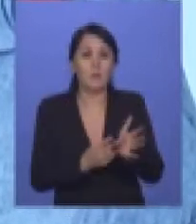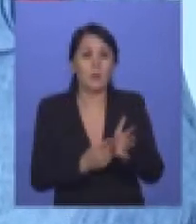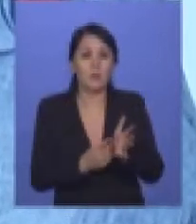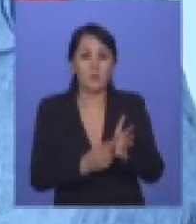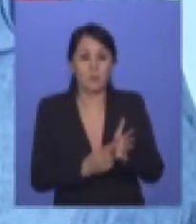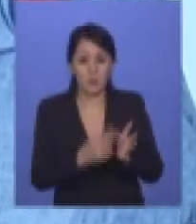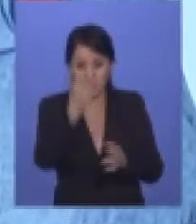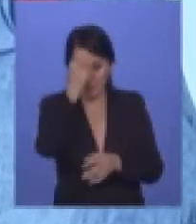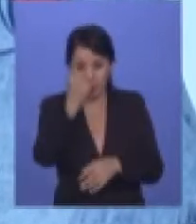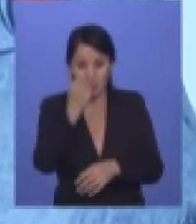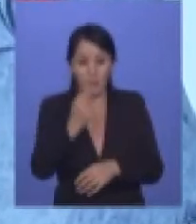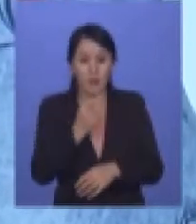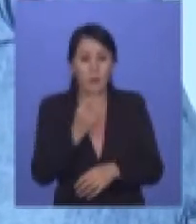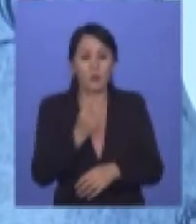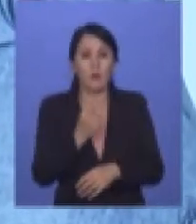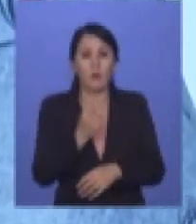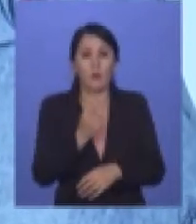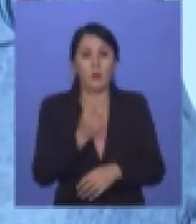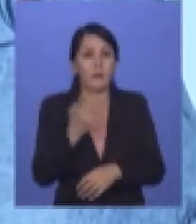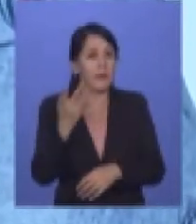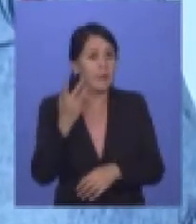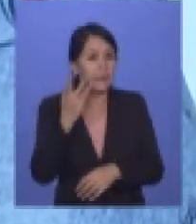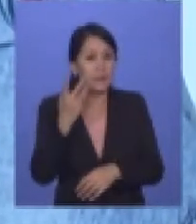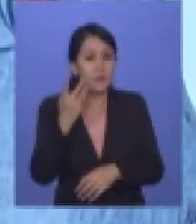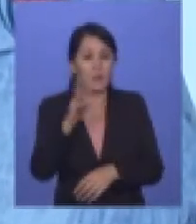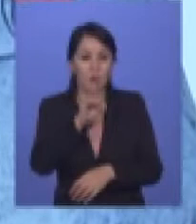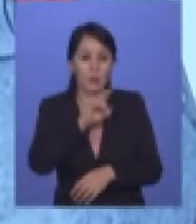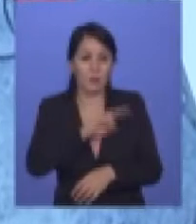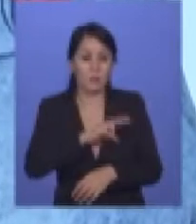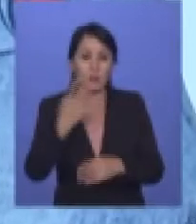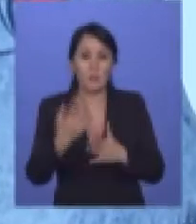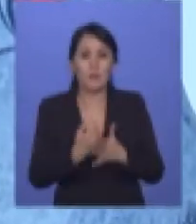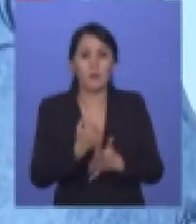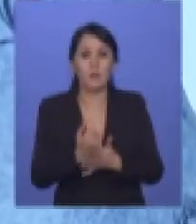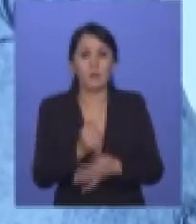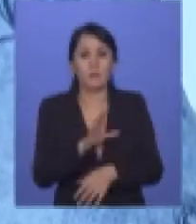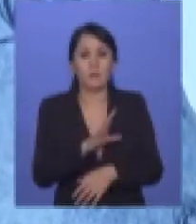көптен көп рахмет айтам. Алғанда жұмыстар жемісті болсын.